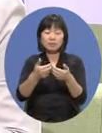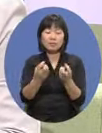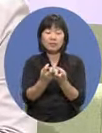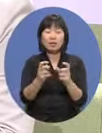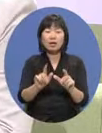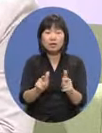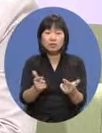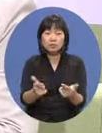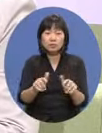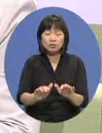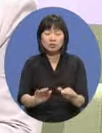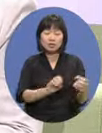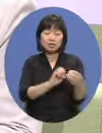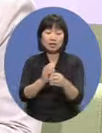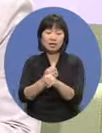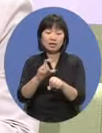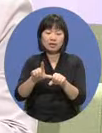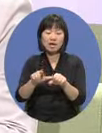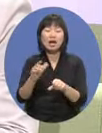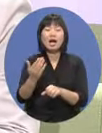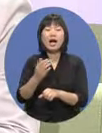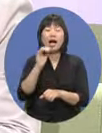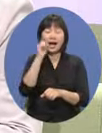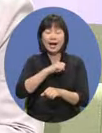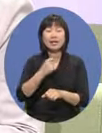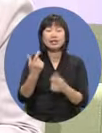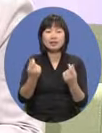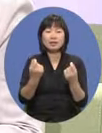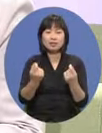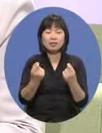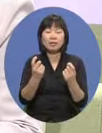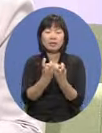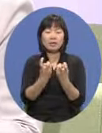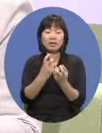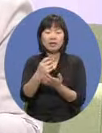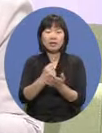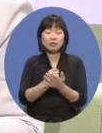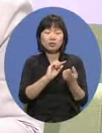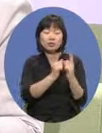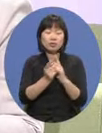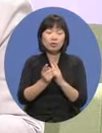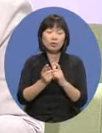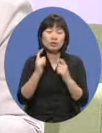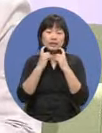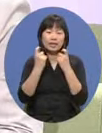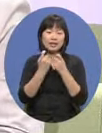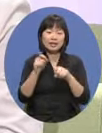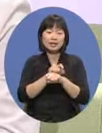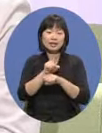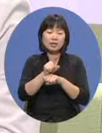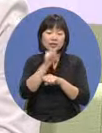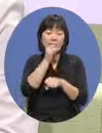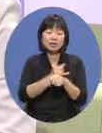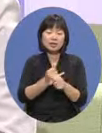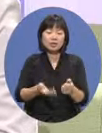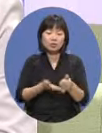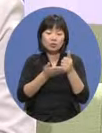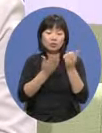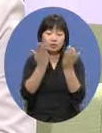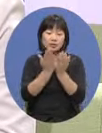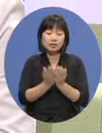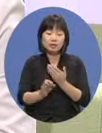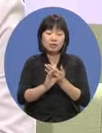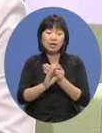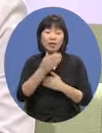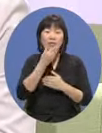방법이 아니고 여기 대화에서 아까 그랬구나 하는 방법을 하면서 서로 개성 있게 서로 존중해주고 맞춰가면 네. 행복하게 잘